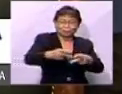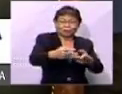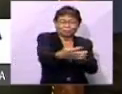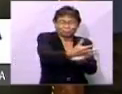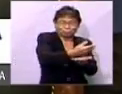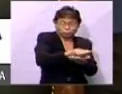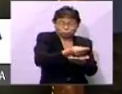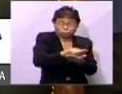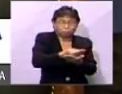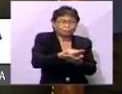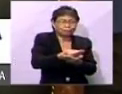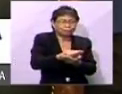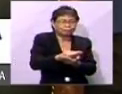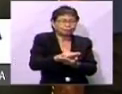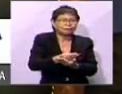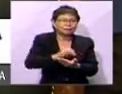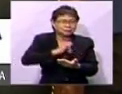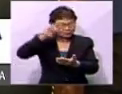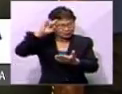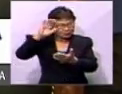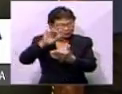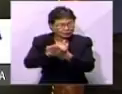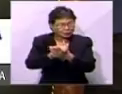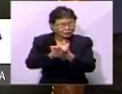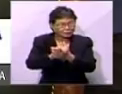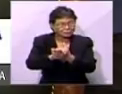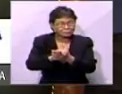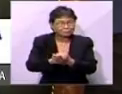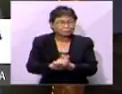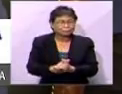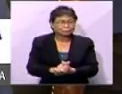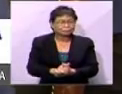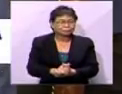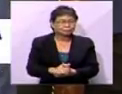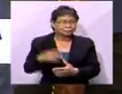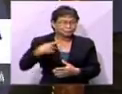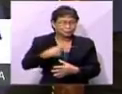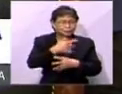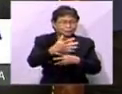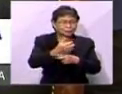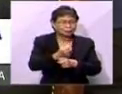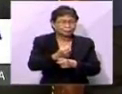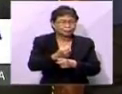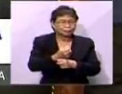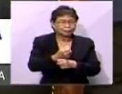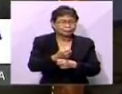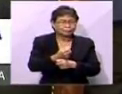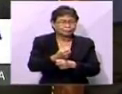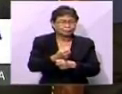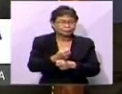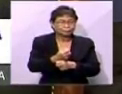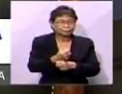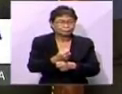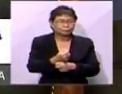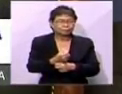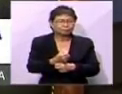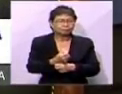sekali. Dan saya yakin dengan ada kelebihan-kelebihan di Perak ini, kita dapat merangka semula selaras juga